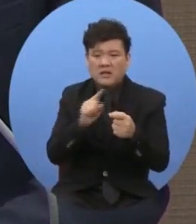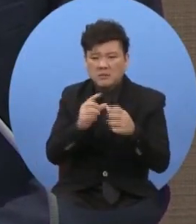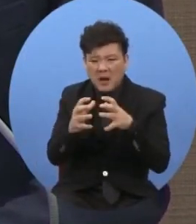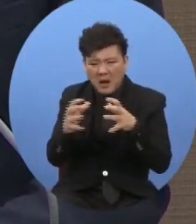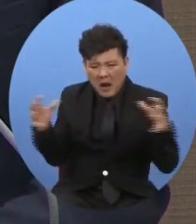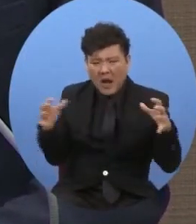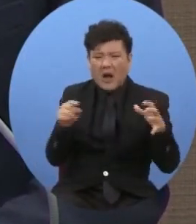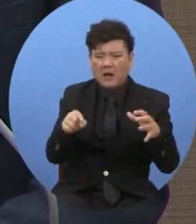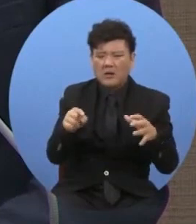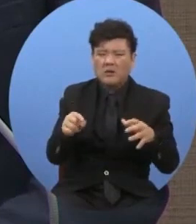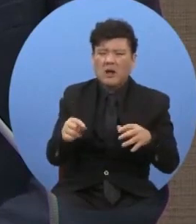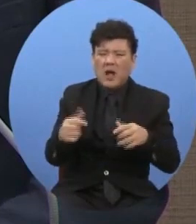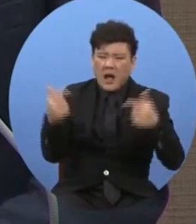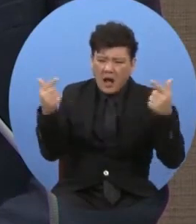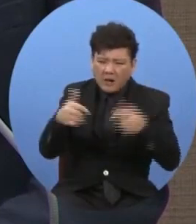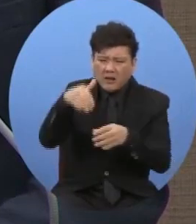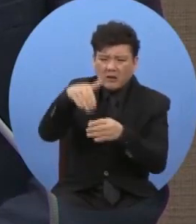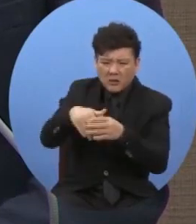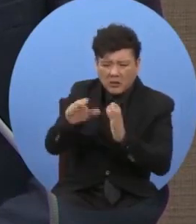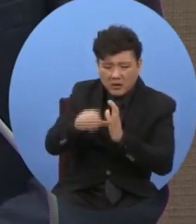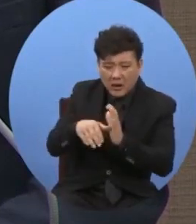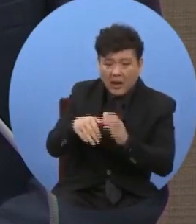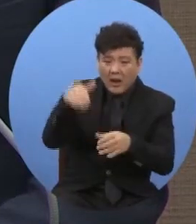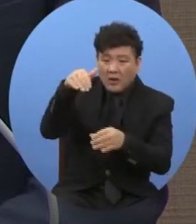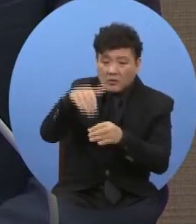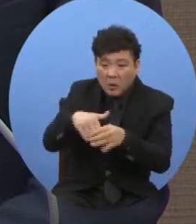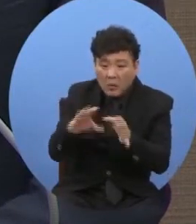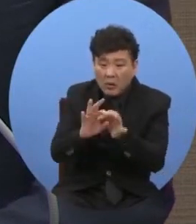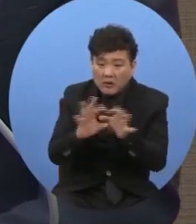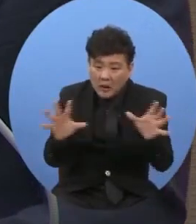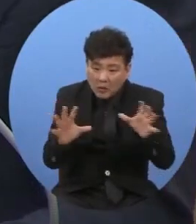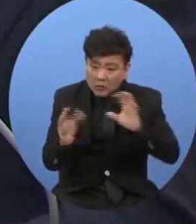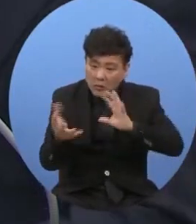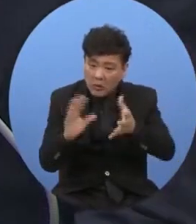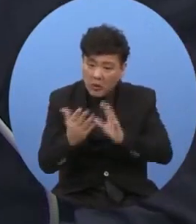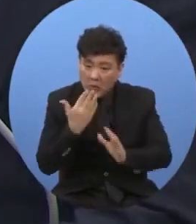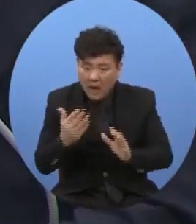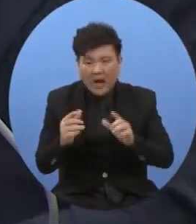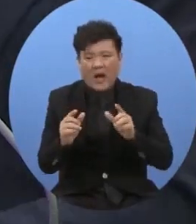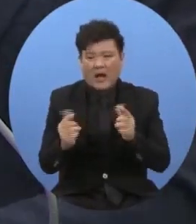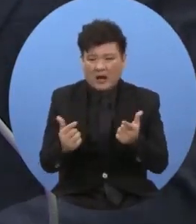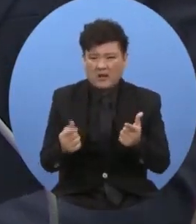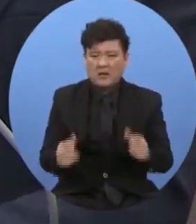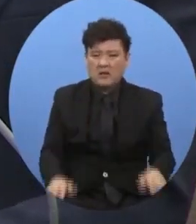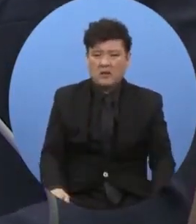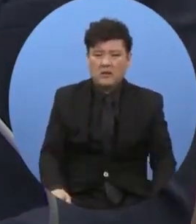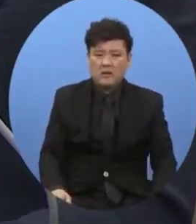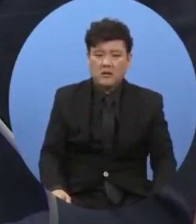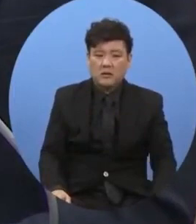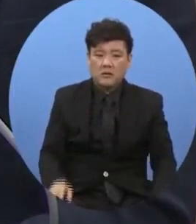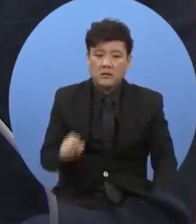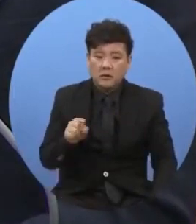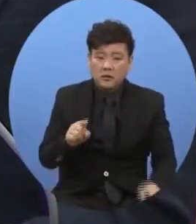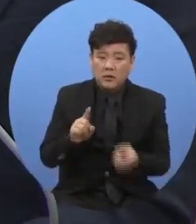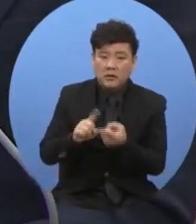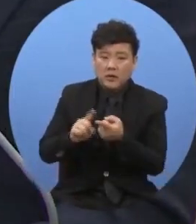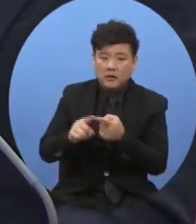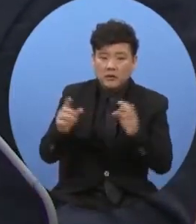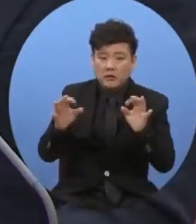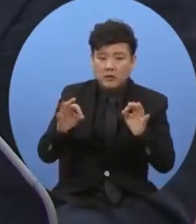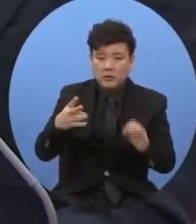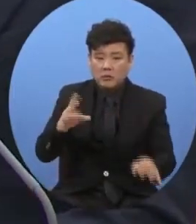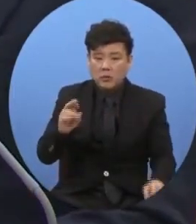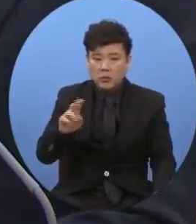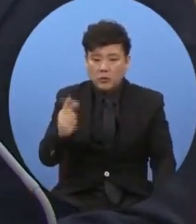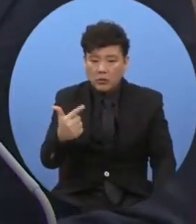겁니다. 보통 때 이런 논의 하겠습니까? 선거 때 하지. 그런 관점에서 보면 이건 뭐 그냥 김동연 지사님 어떨 때는